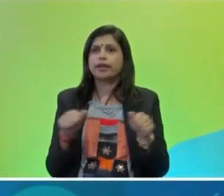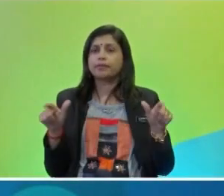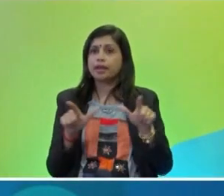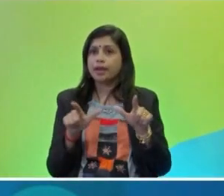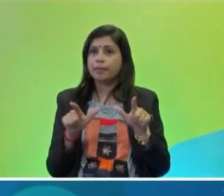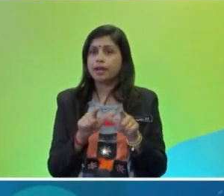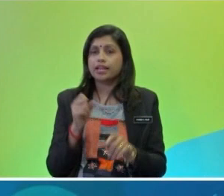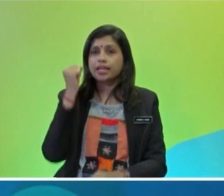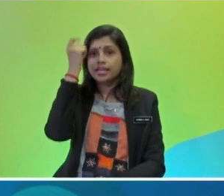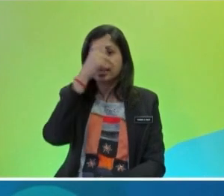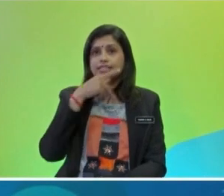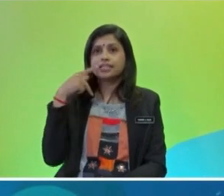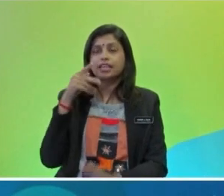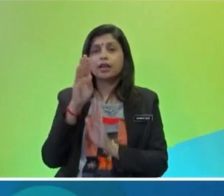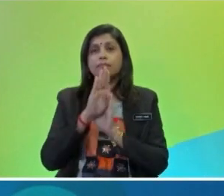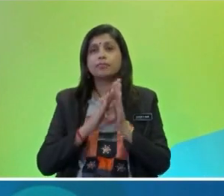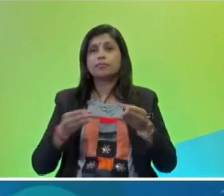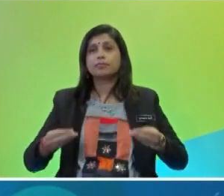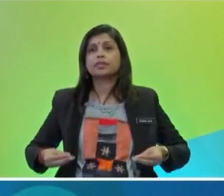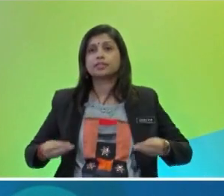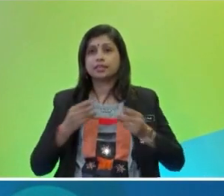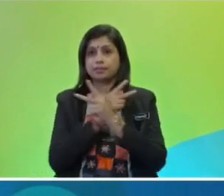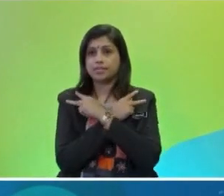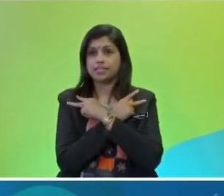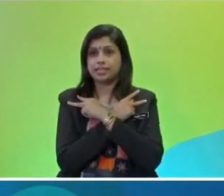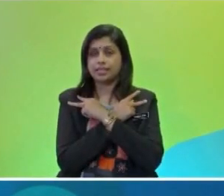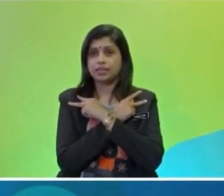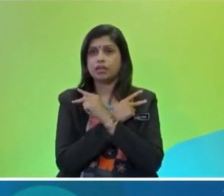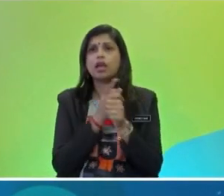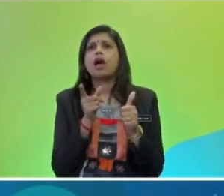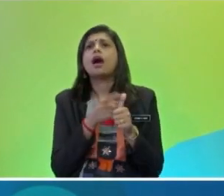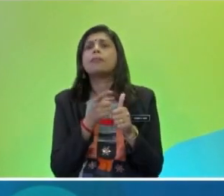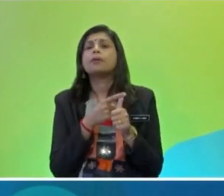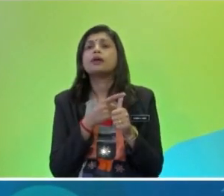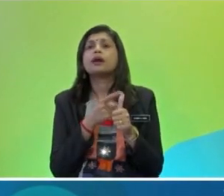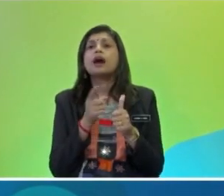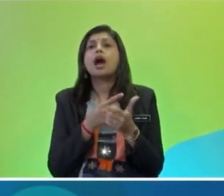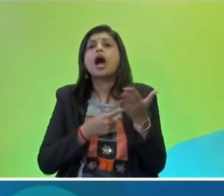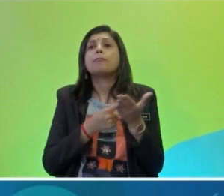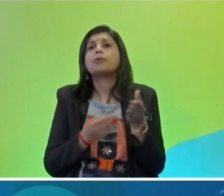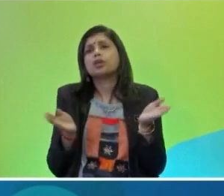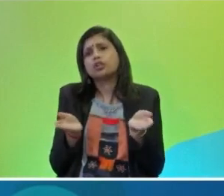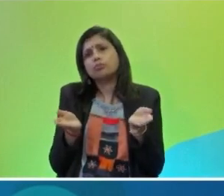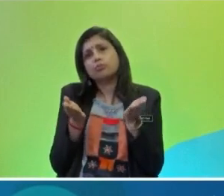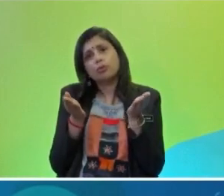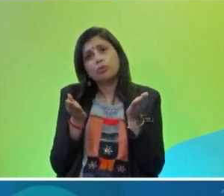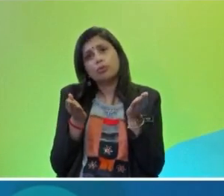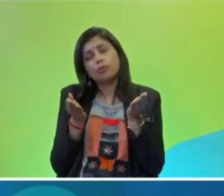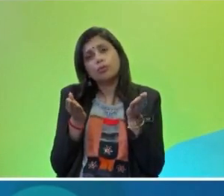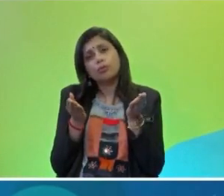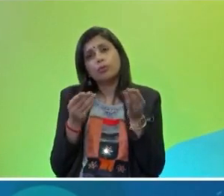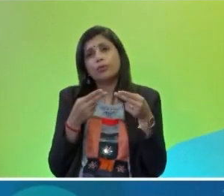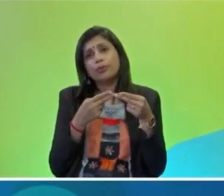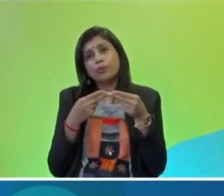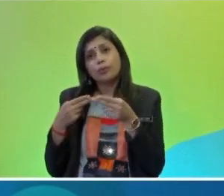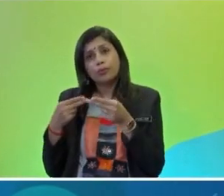kasih. Apanya jawapan dia? Yang ada di rumah murid-murid tu rasanya apa jawapan anda ya? Bagi saya rasa jawapannya adalah